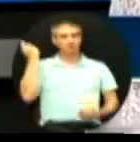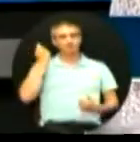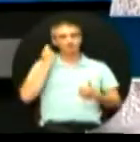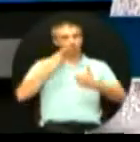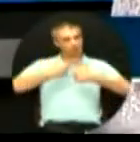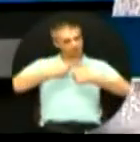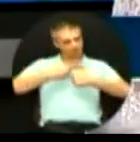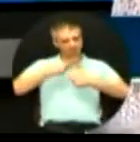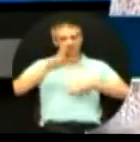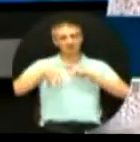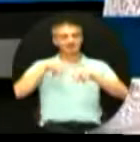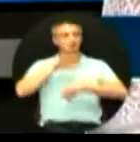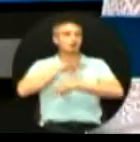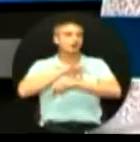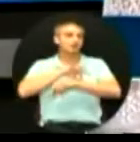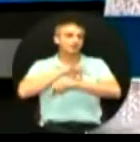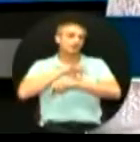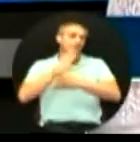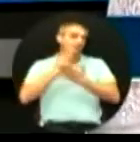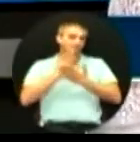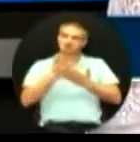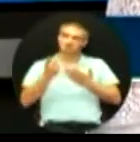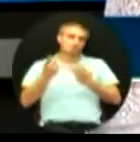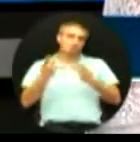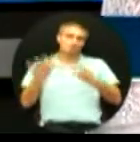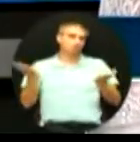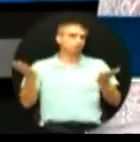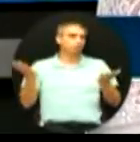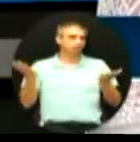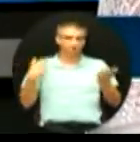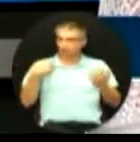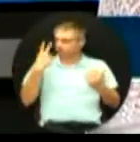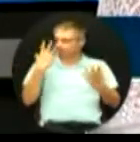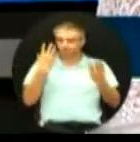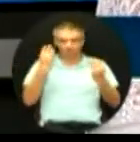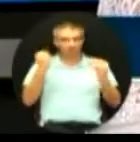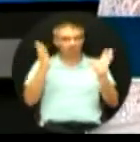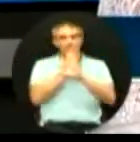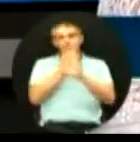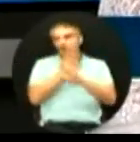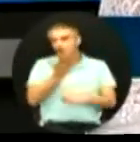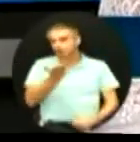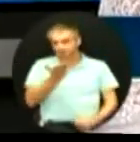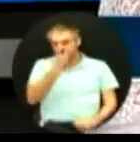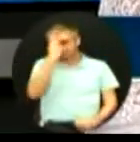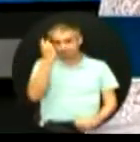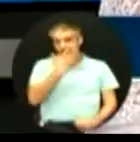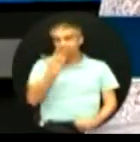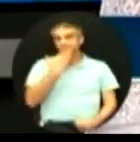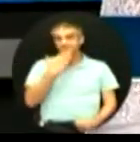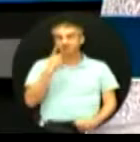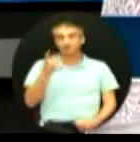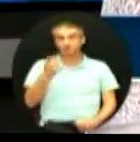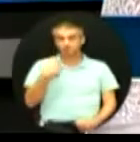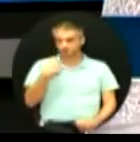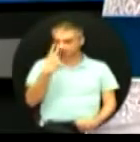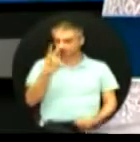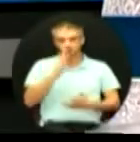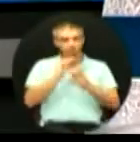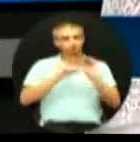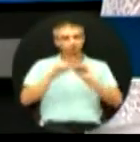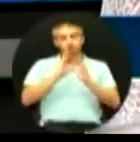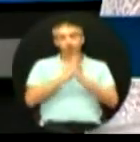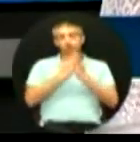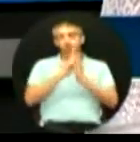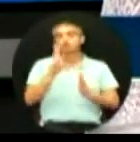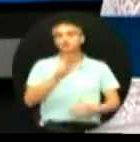לאומי וטיפול רפואי, היא נוסחה שהיום כבר לא עובדת. אנחנו רואים הרבה מאוד טרור מערביי מזרח ירושלים. אנחנו רואים שימוש